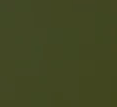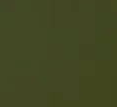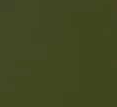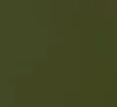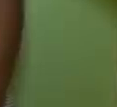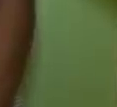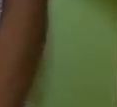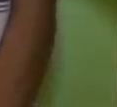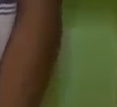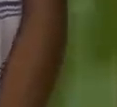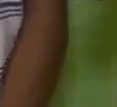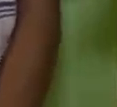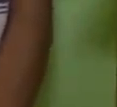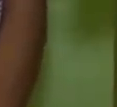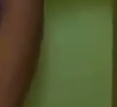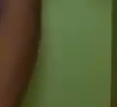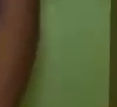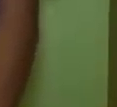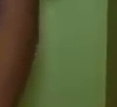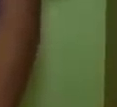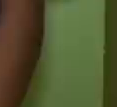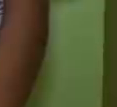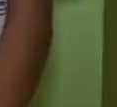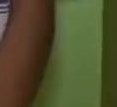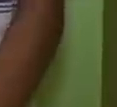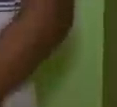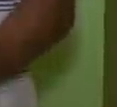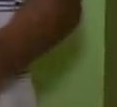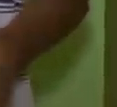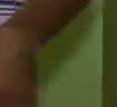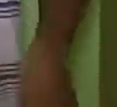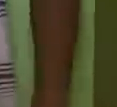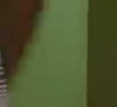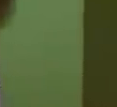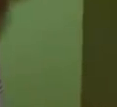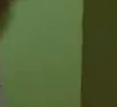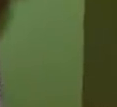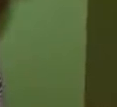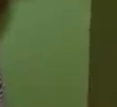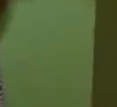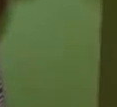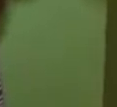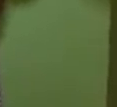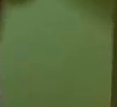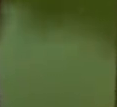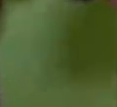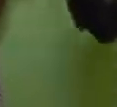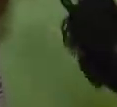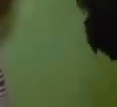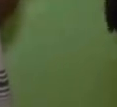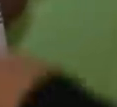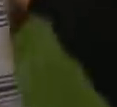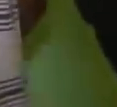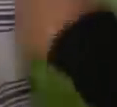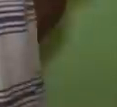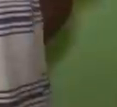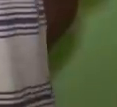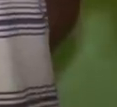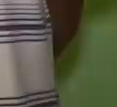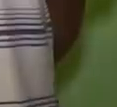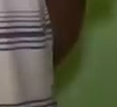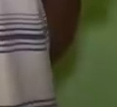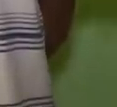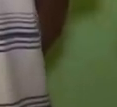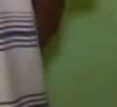po sa sikmura. Lahat kayo may medical? Opo, may medical po kami. Pero yung kapatid ko, wala po po eh. Pero sigurado kayo si Chairman